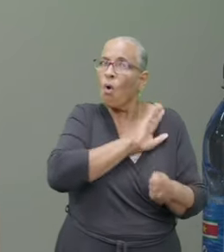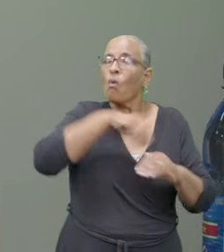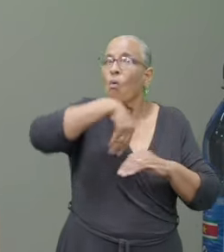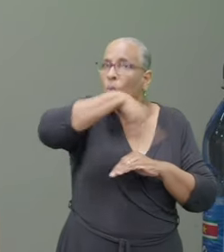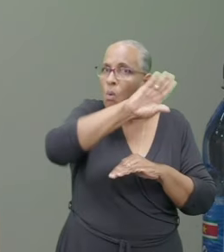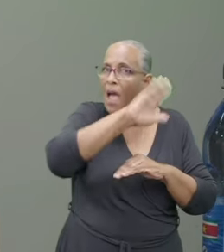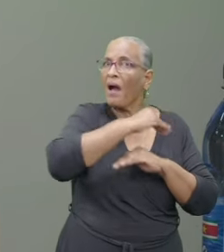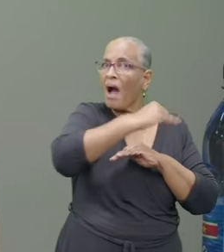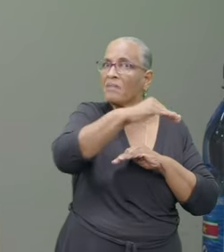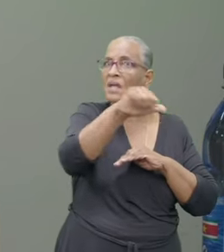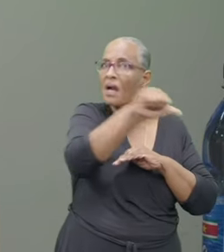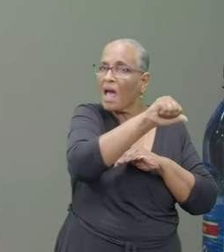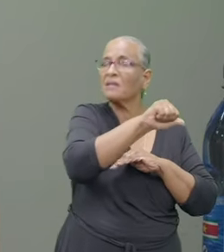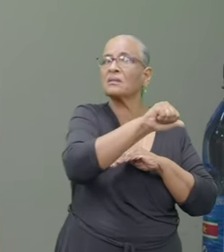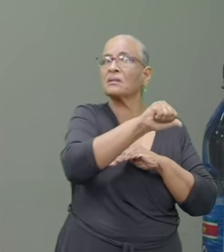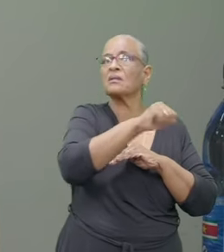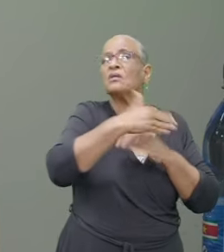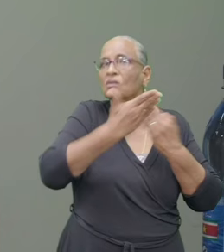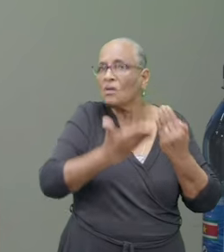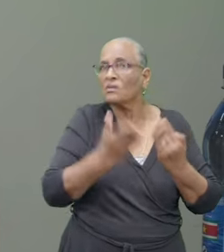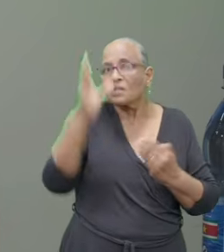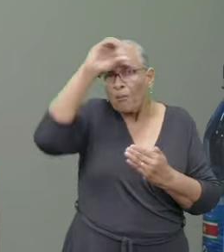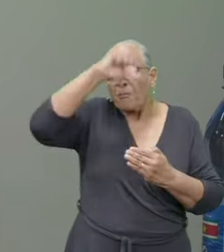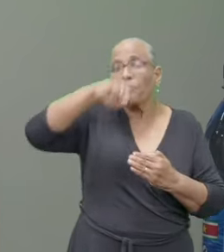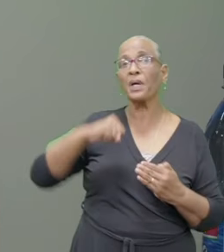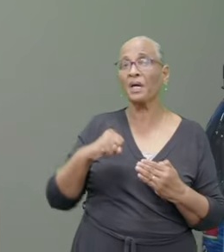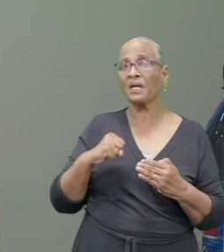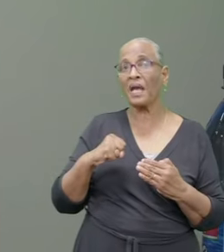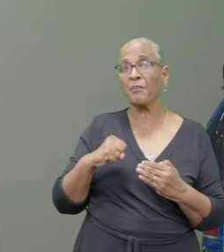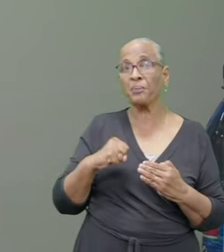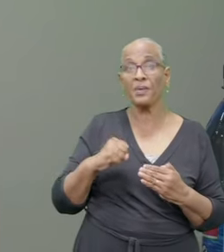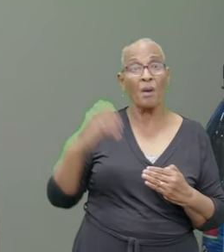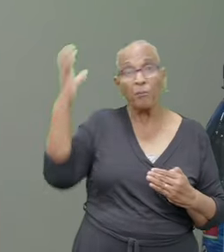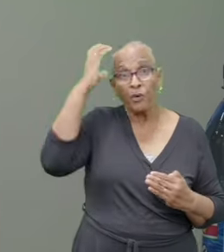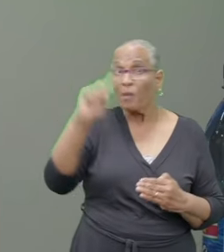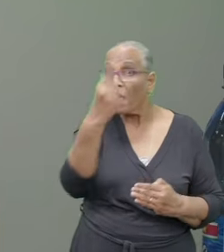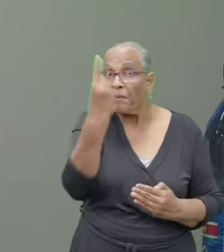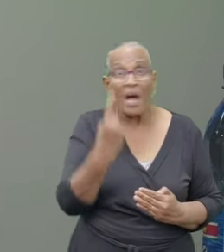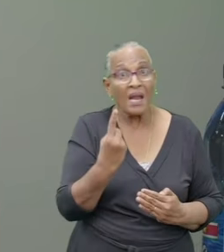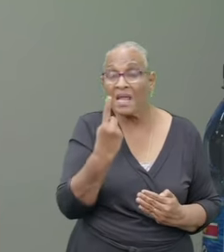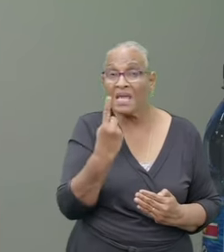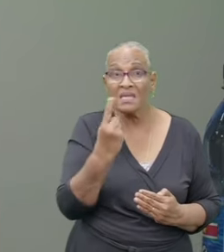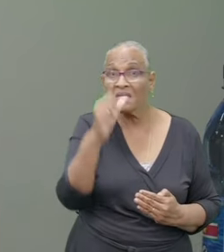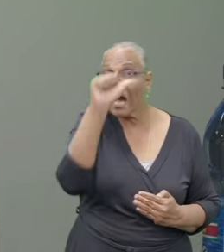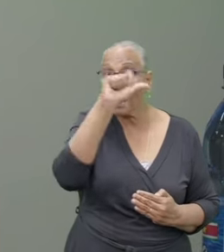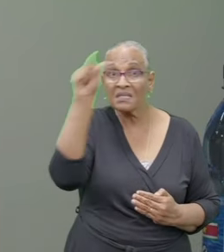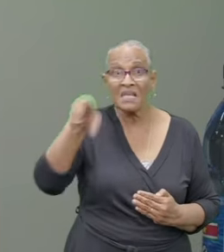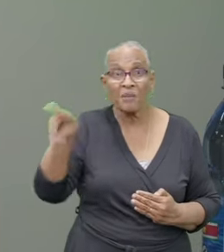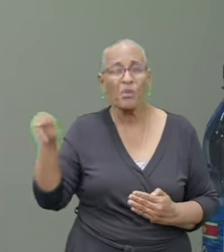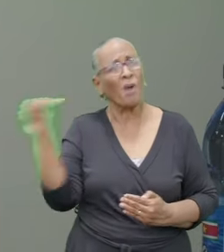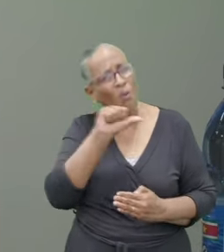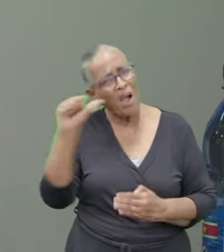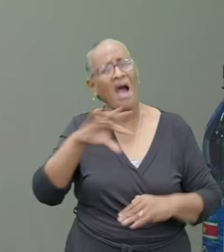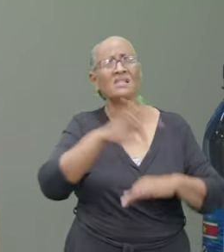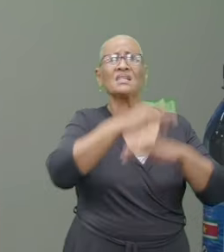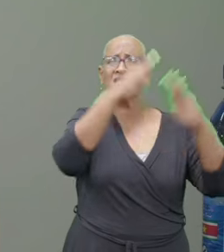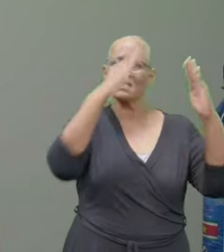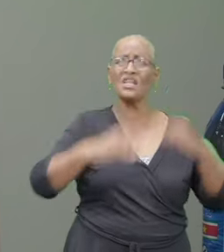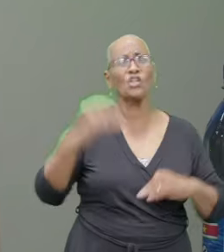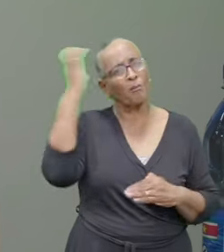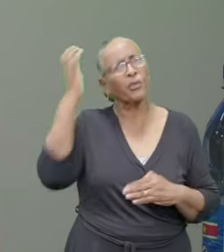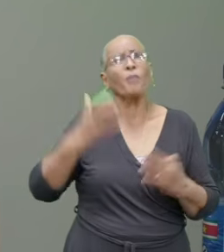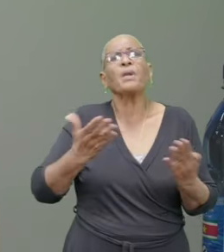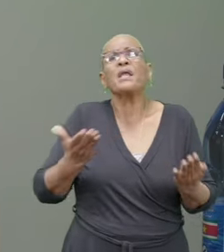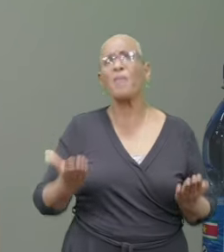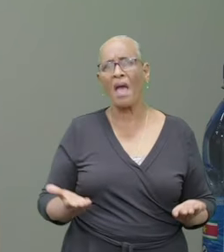me dat even ten goede. Dus u snapt, het probleem constateert niet alleen binnen het academisch ziekenhuis, maar ook de overige ziekenhuizen hebben last van dus